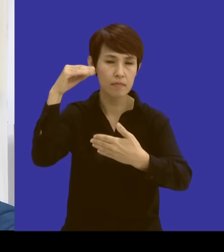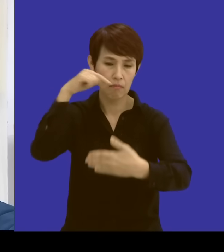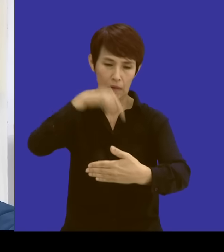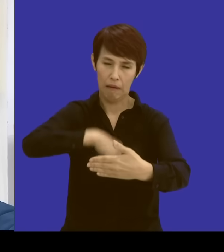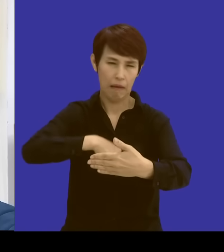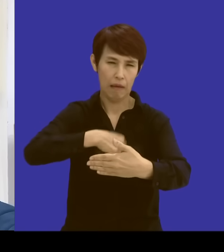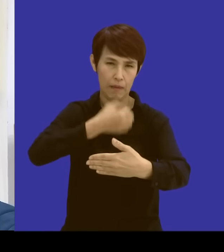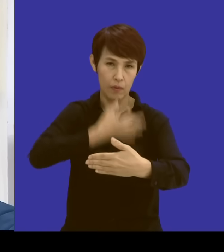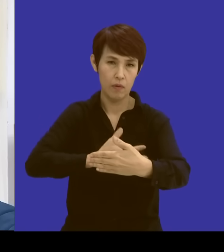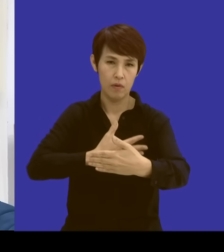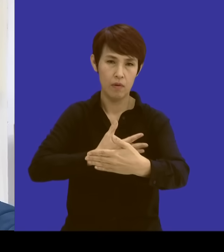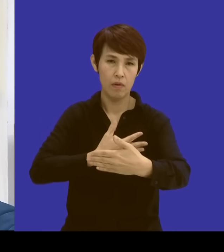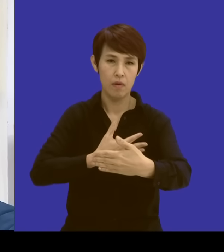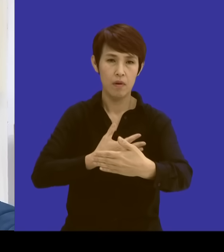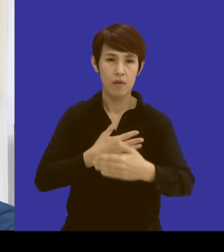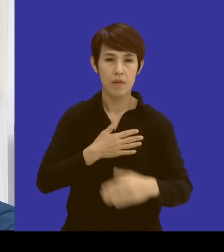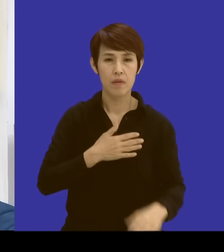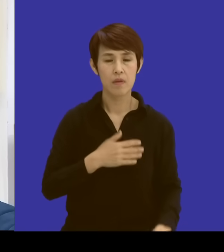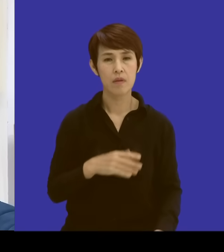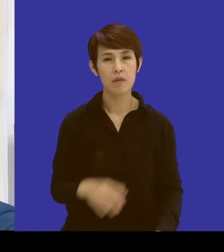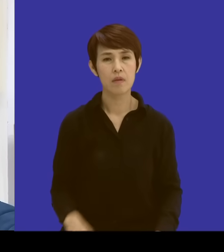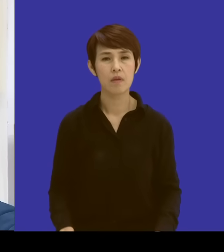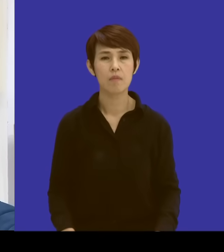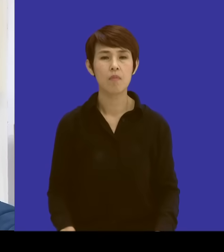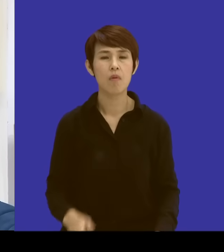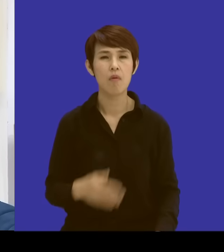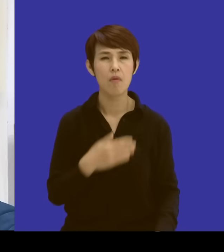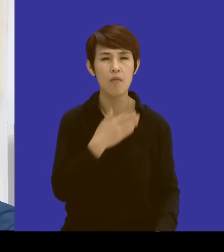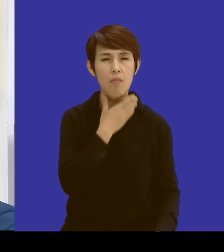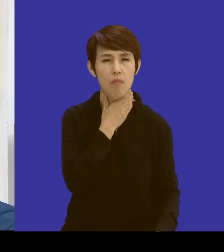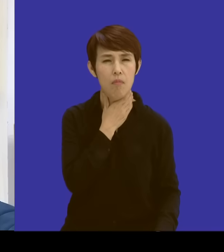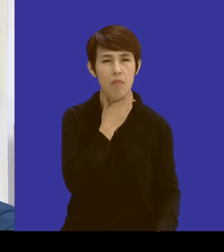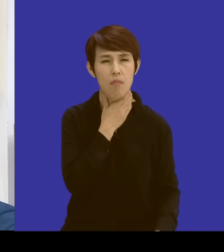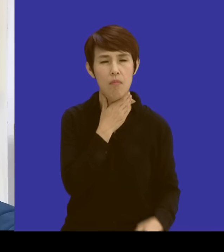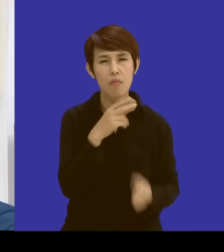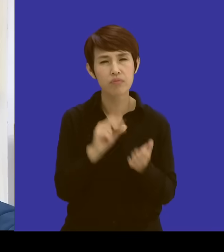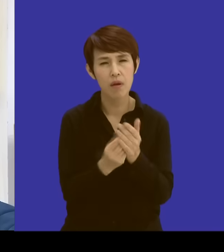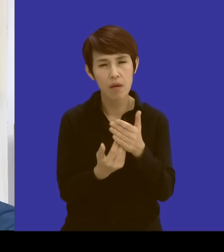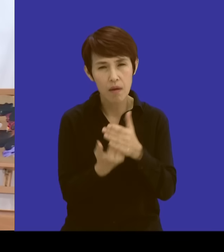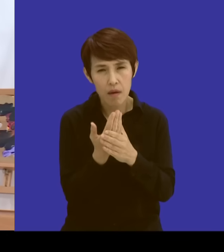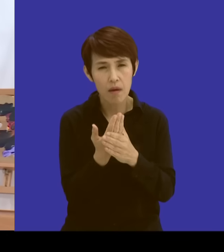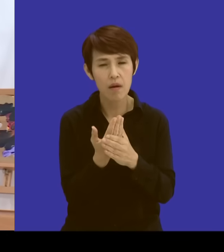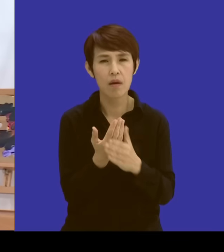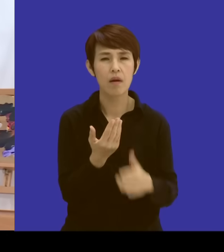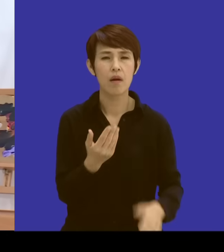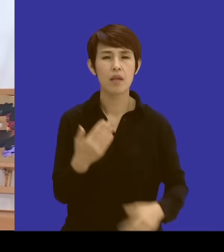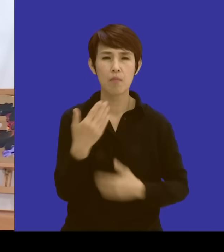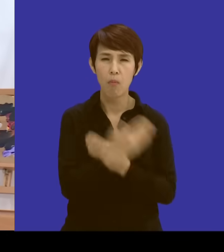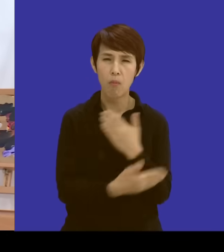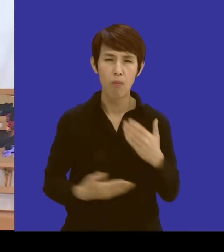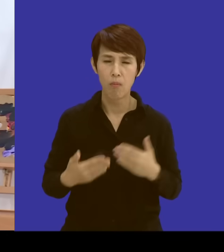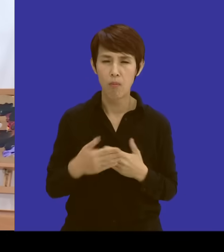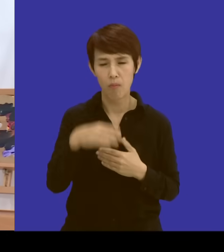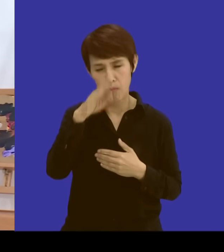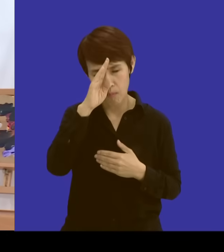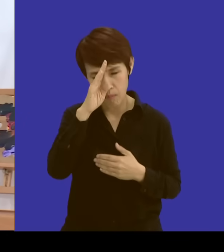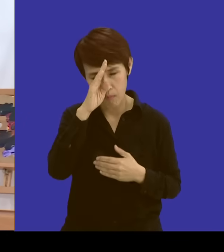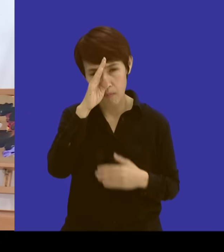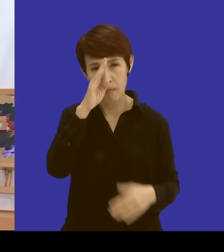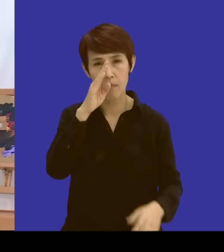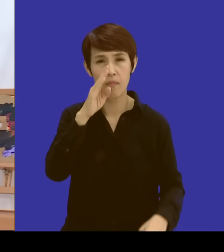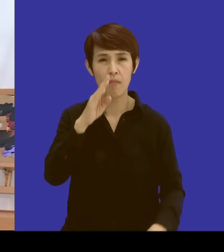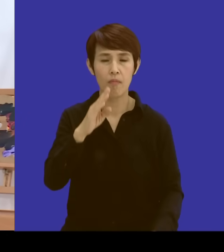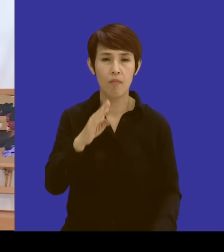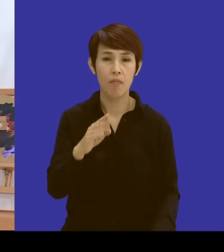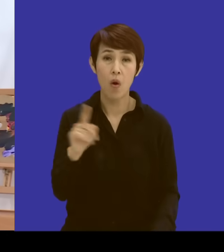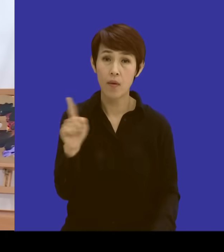무너지기 시작하는 거죠. 제가 음악 심리치료 하는데 성대 결절이 오다가 성대가 파열이 되고 몸도 다 무너지고